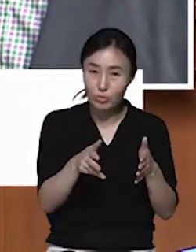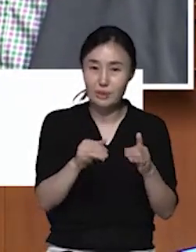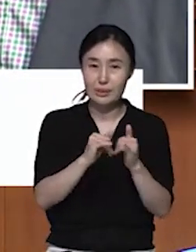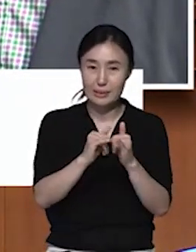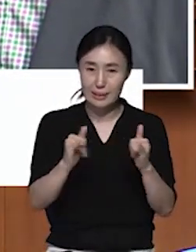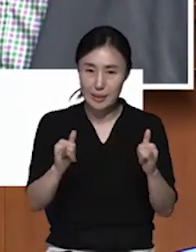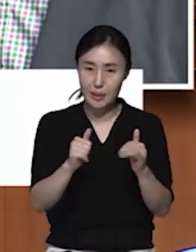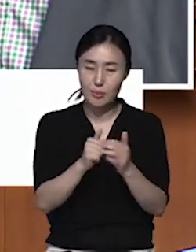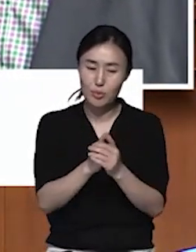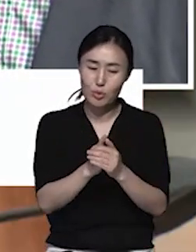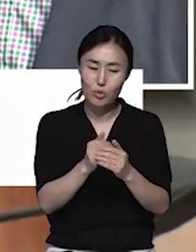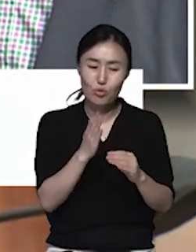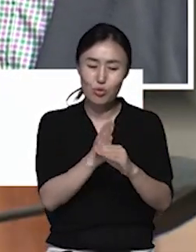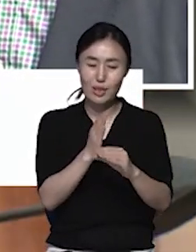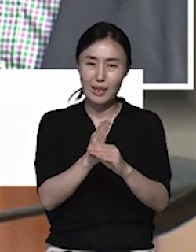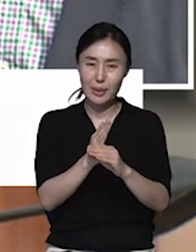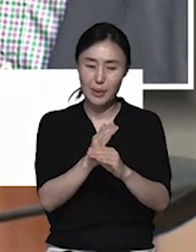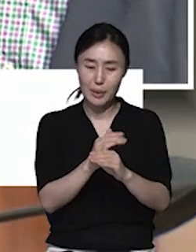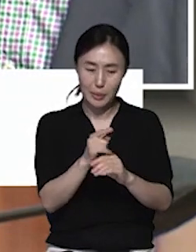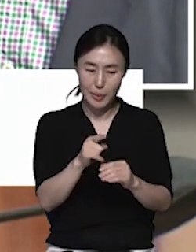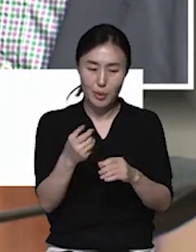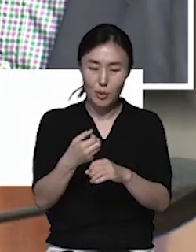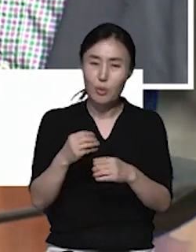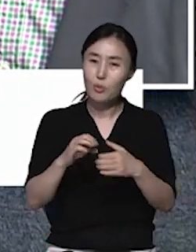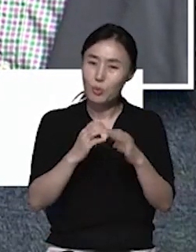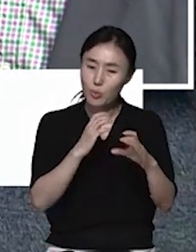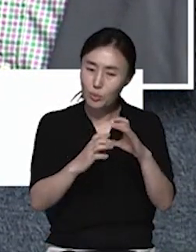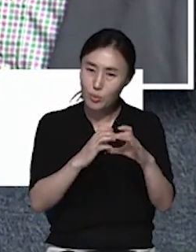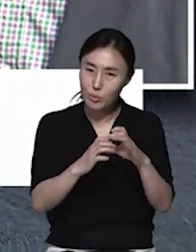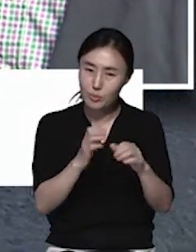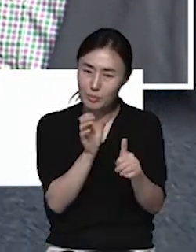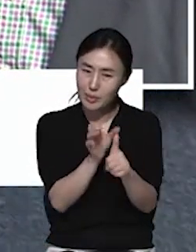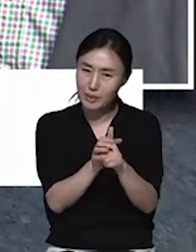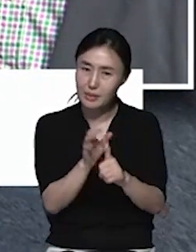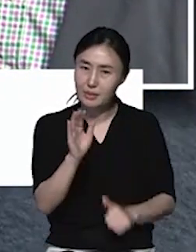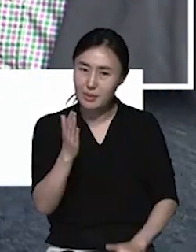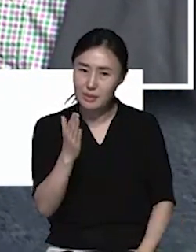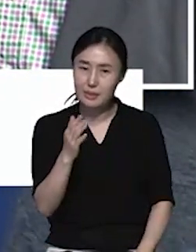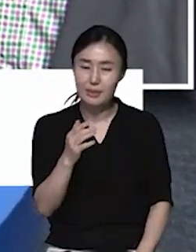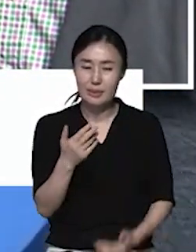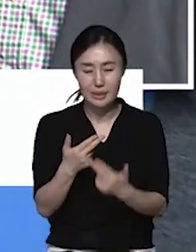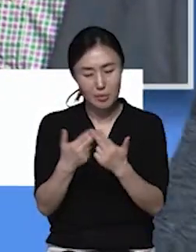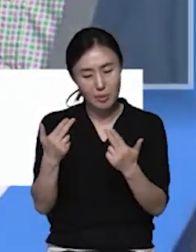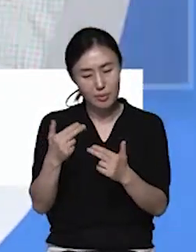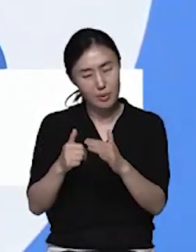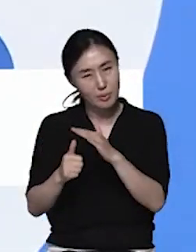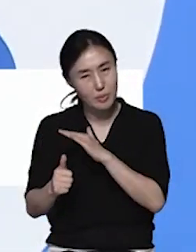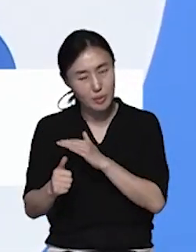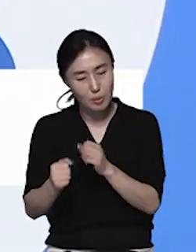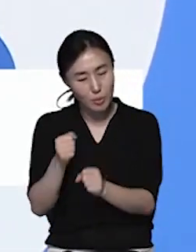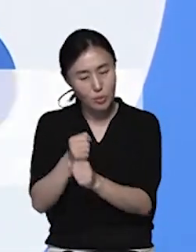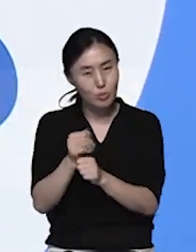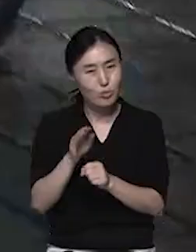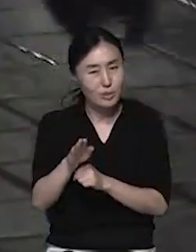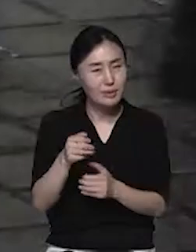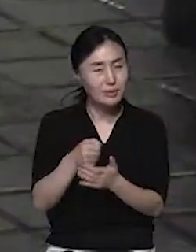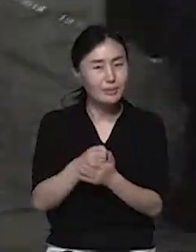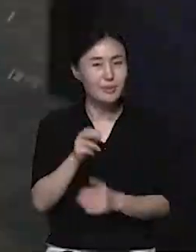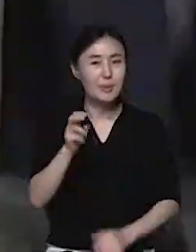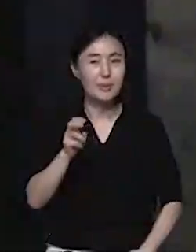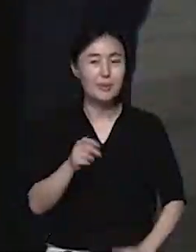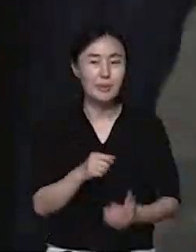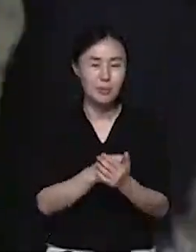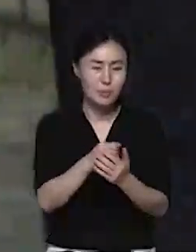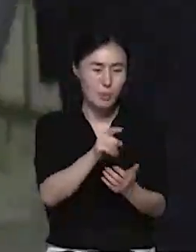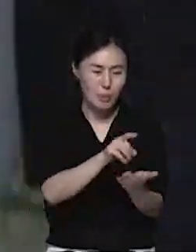어떤 그 파일럿 역할을 맡길 것인지 이런 고민들을 이재명 대표가 당무 복귀하면